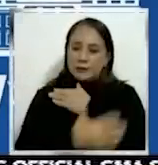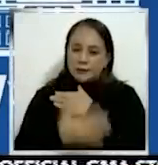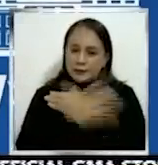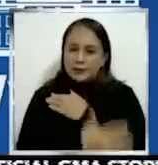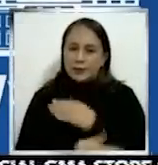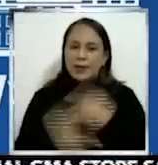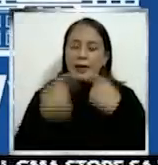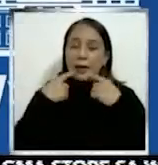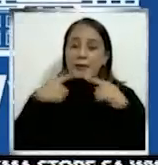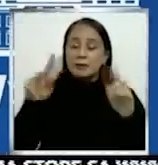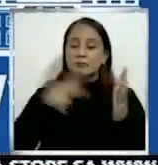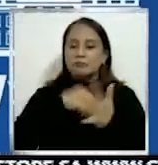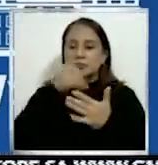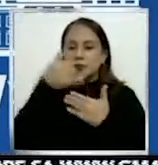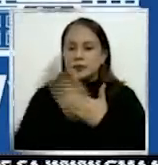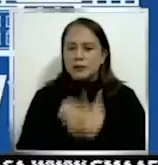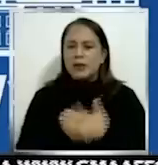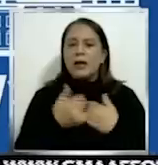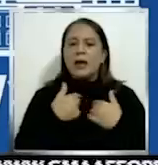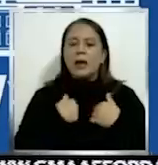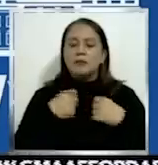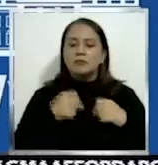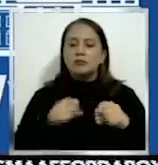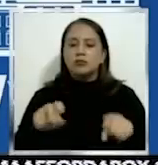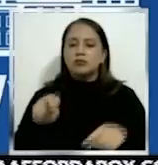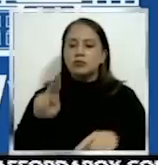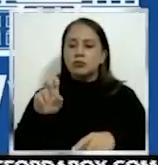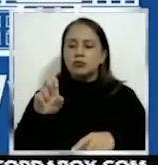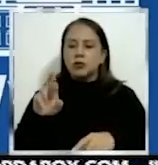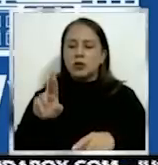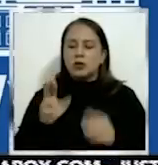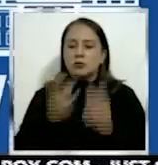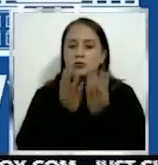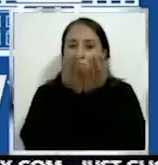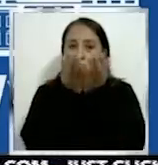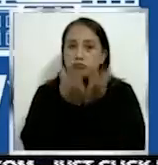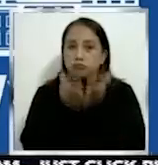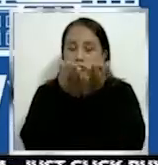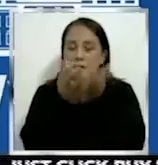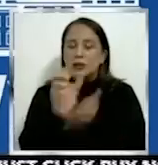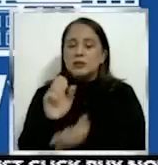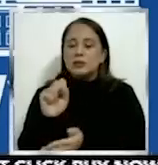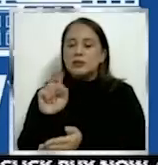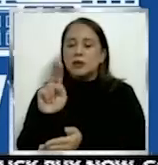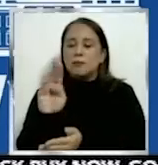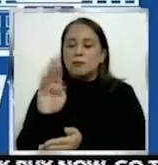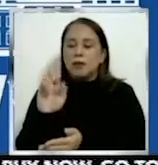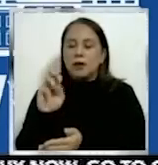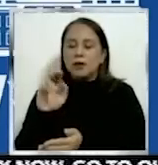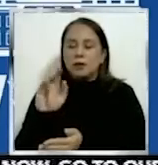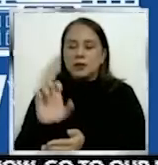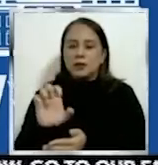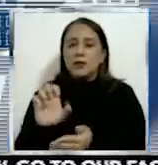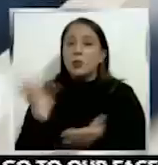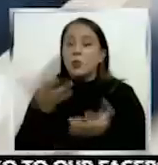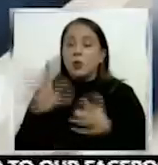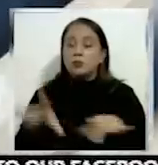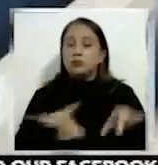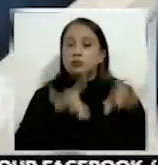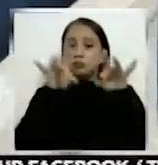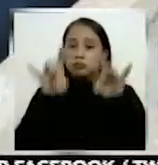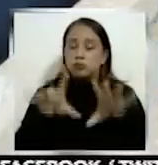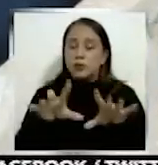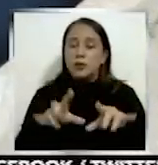proyekto na magbebenta ng nuclear-powered submarines ang Amerika sa Australia sa tulong ng UK, na layon